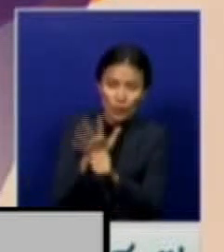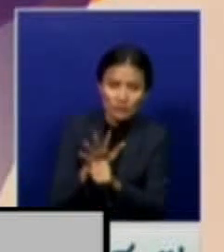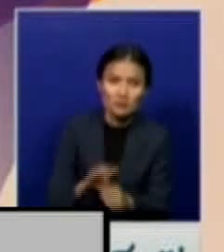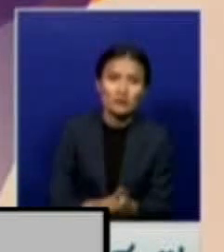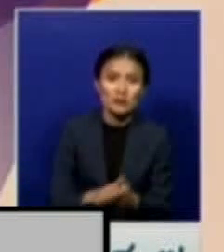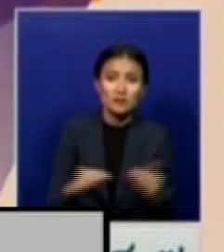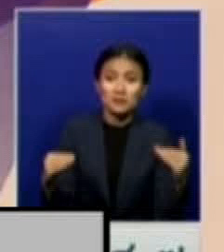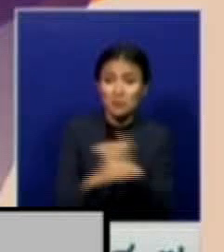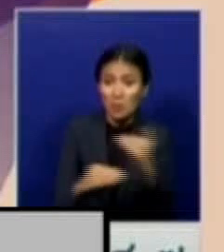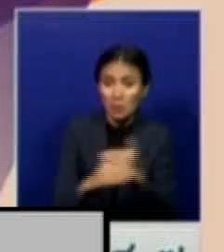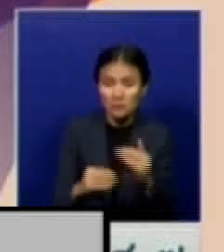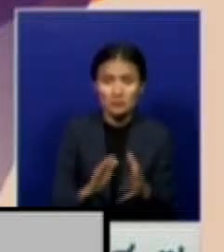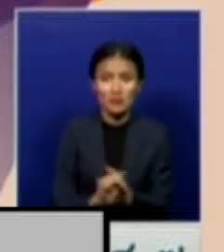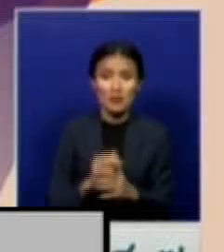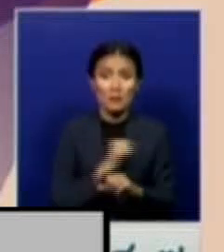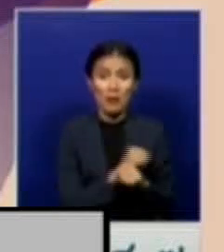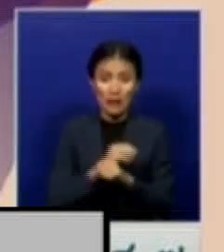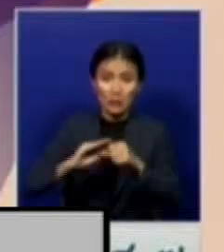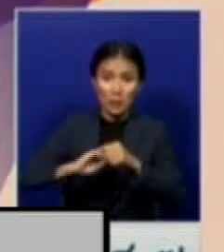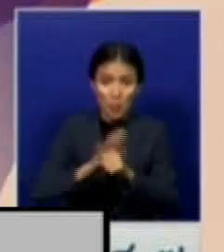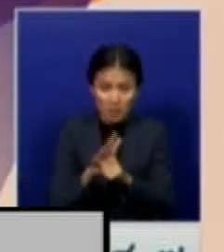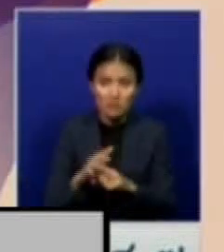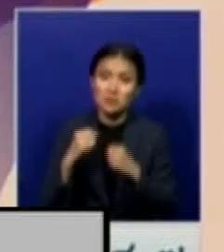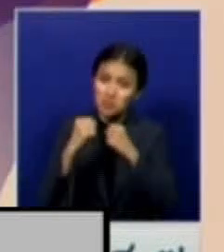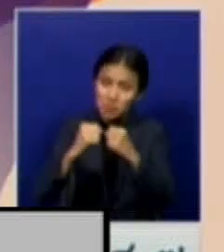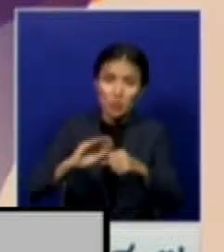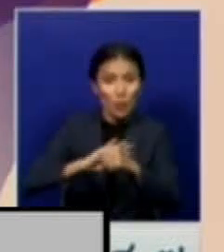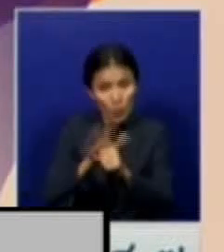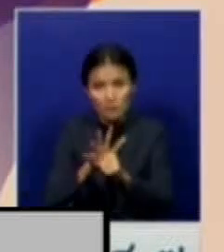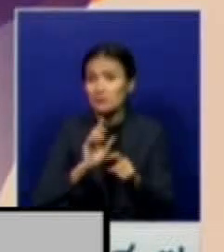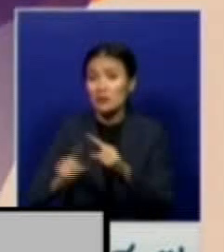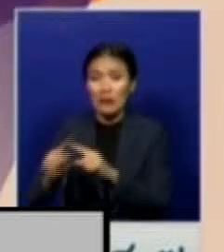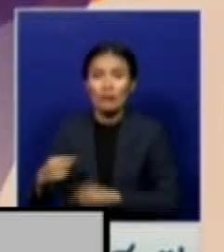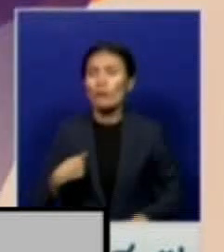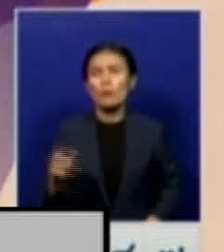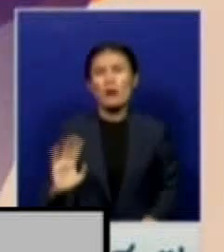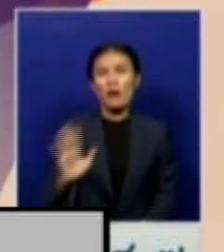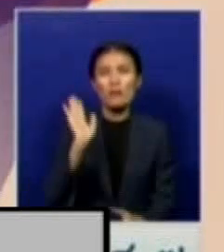ดศาลาอเนกประสงค์สู้ภัยโควิดอย่าให้เห็นเลยฮะ